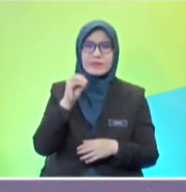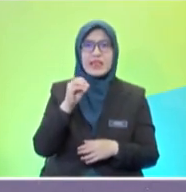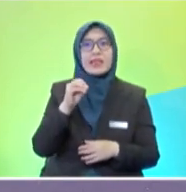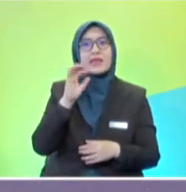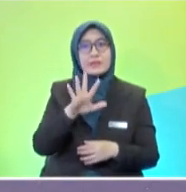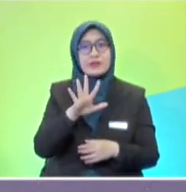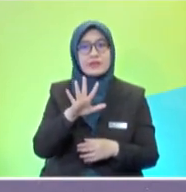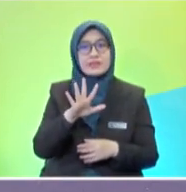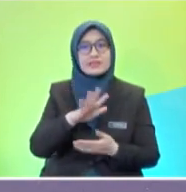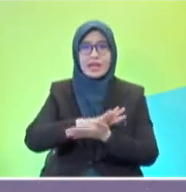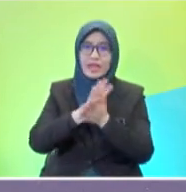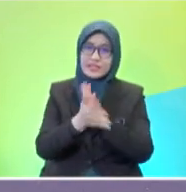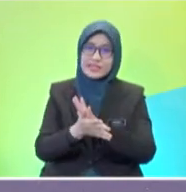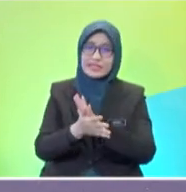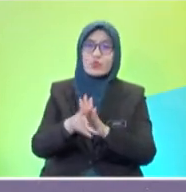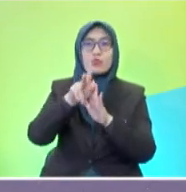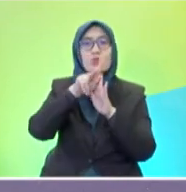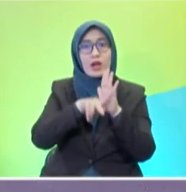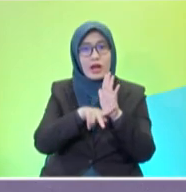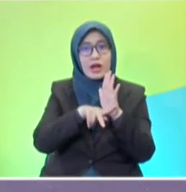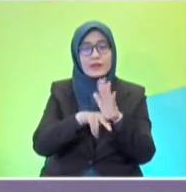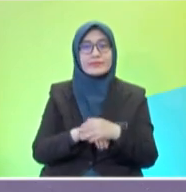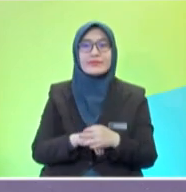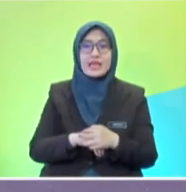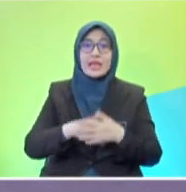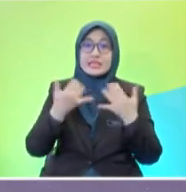kurang boleh tak kita tahu tinggal berapa kakinya